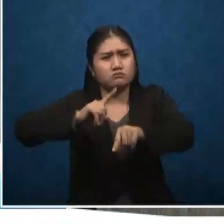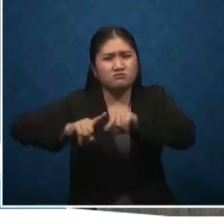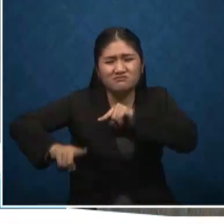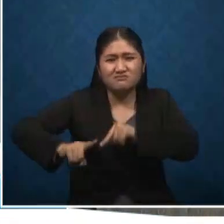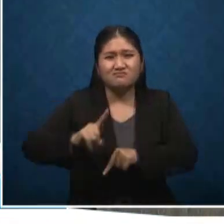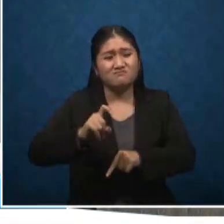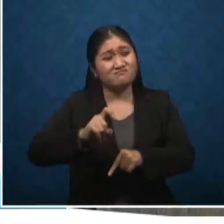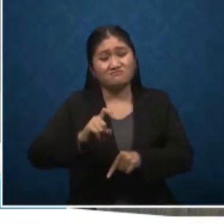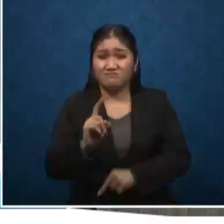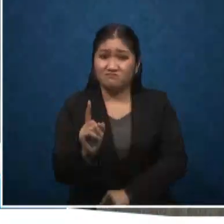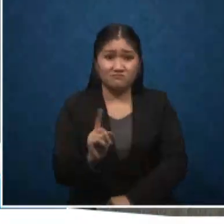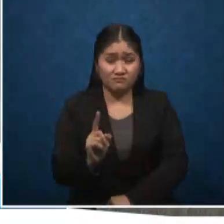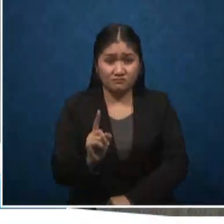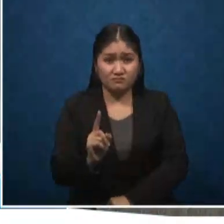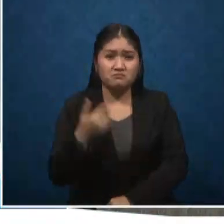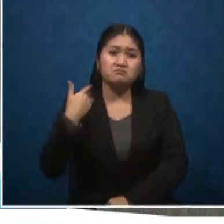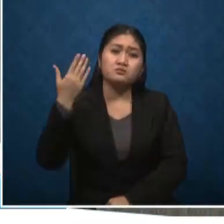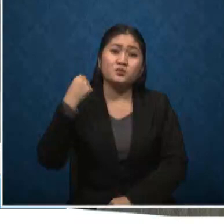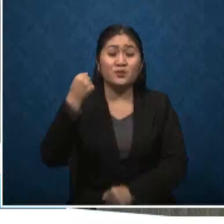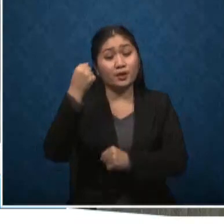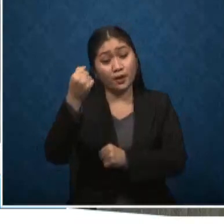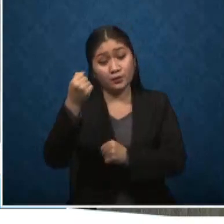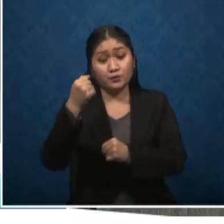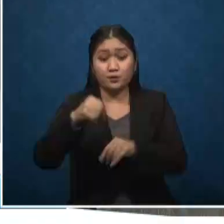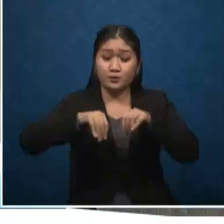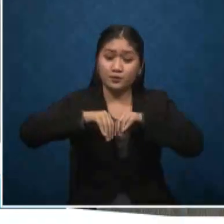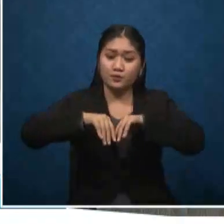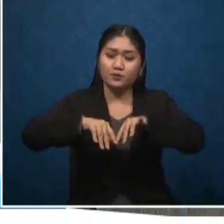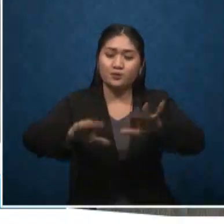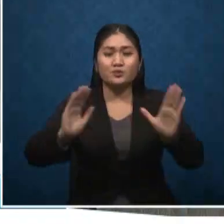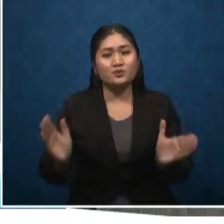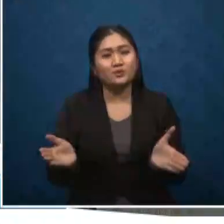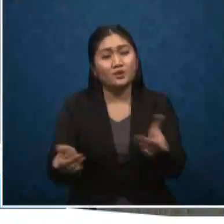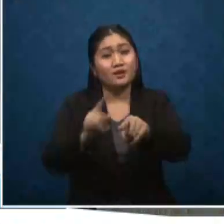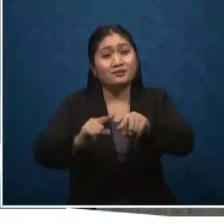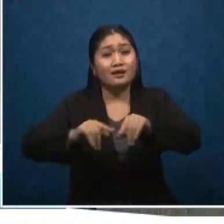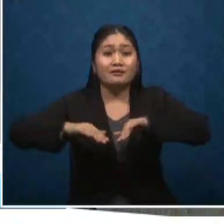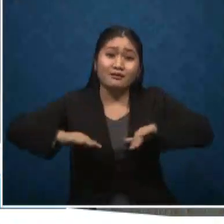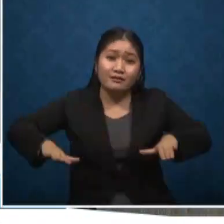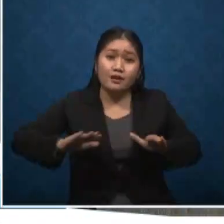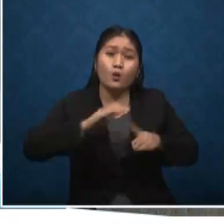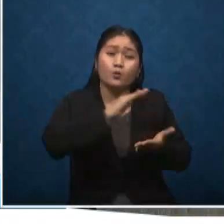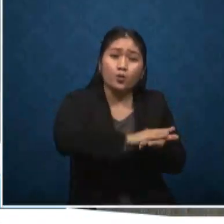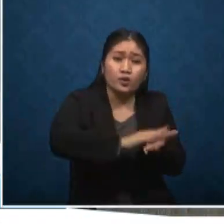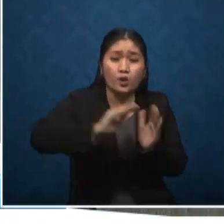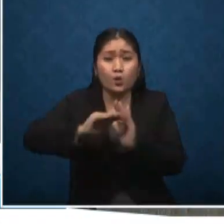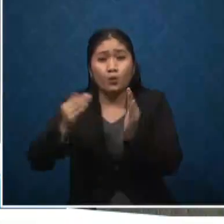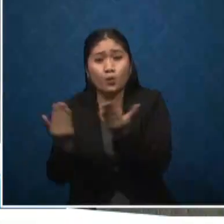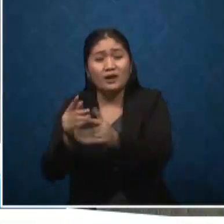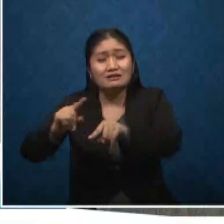ไรผมก็เห็นนะครับรณรงค์กันตั้งแต่เด็กในโรงเรียนตั้งแต่ในครอบครัวมา